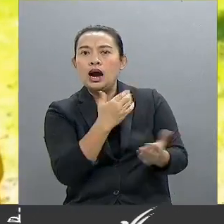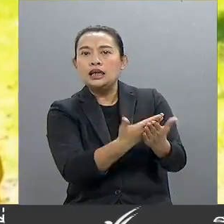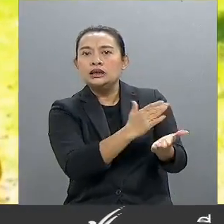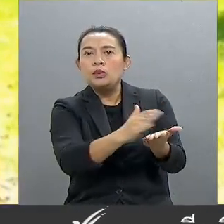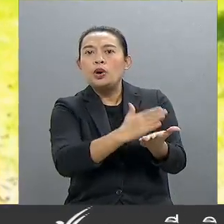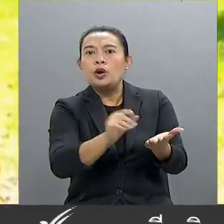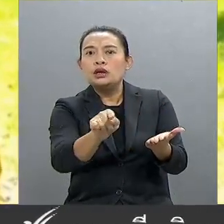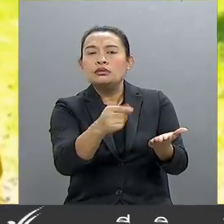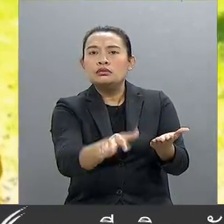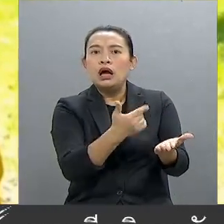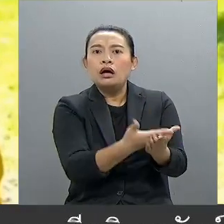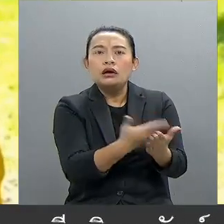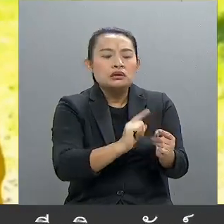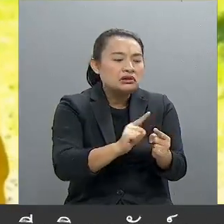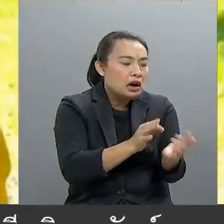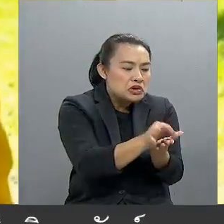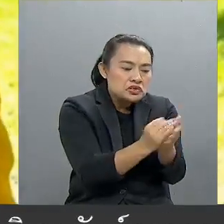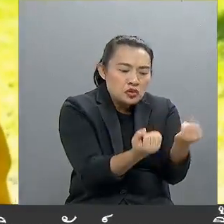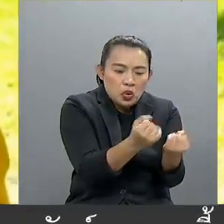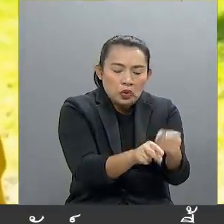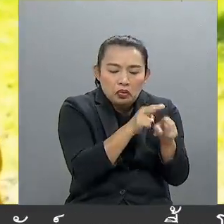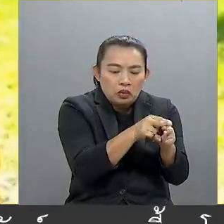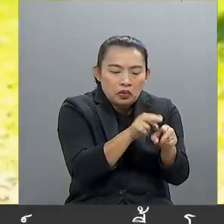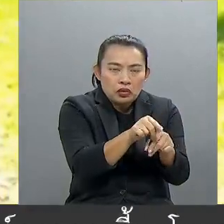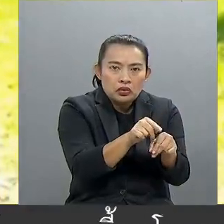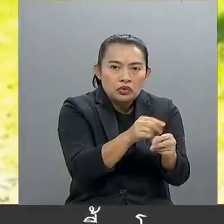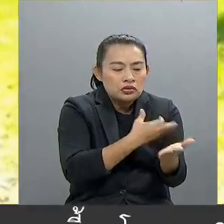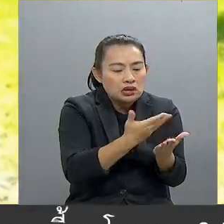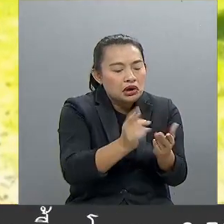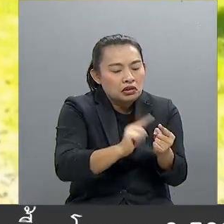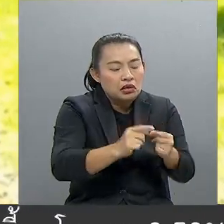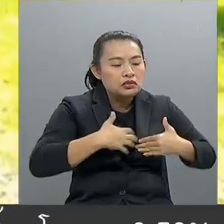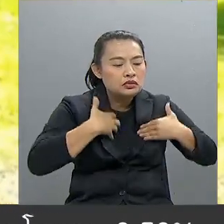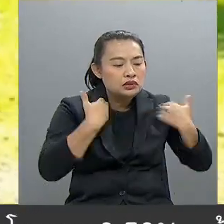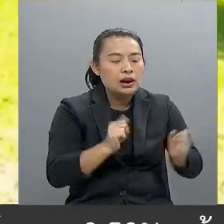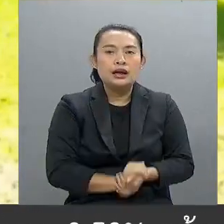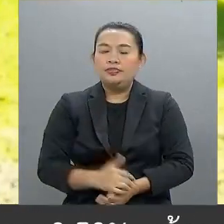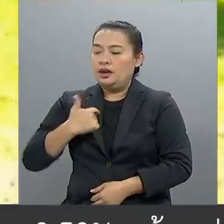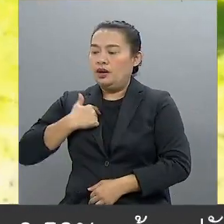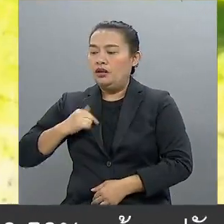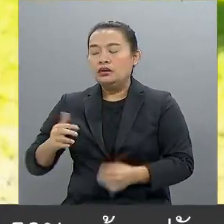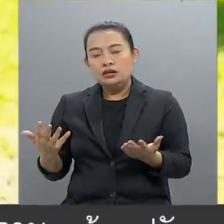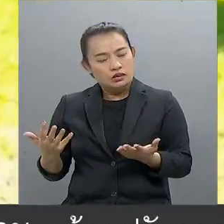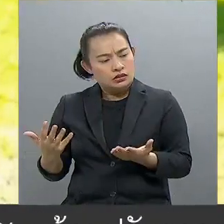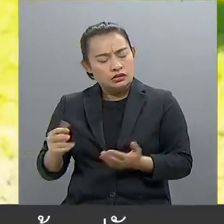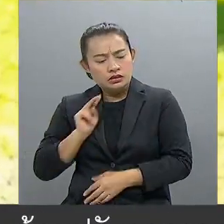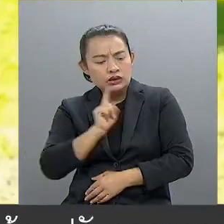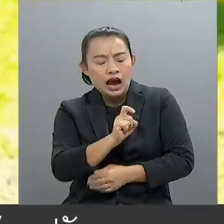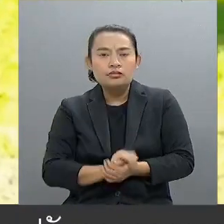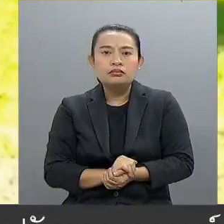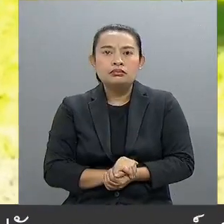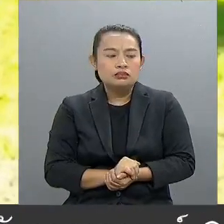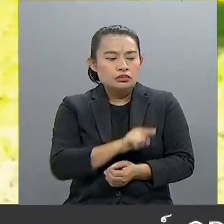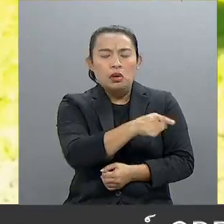งินไปออกรถหลายคันและก็ใช้จ่ายอย่างสุขสบายพอผู้ค้ำไปสอบถามเขาบอกว่าเขาได้มาติดต่อที่สหกรณ์แล้วสหกรณ์จะหักจ